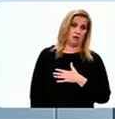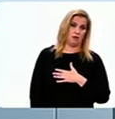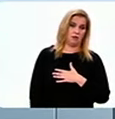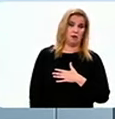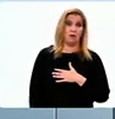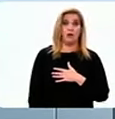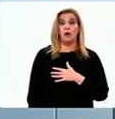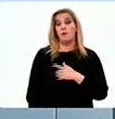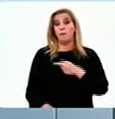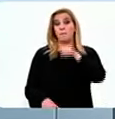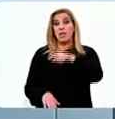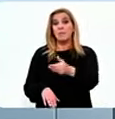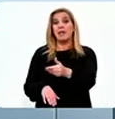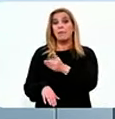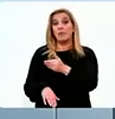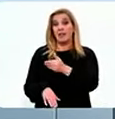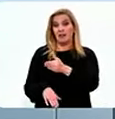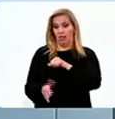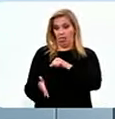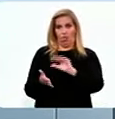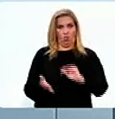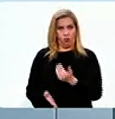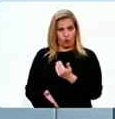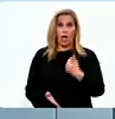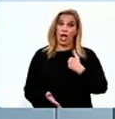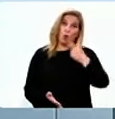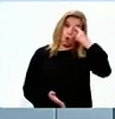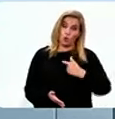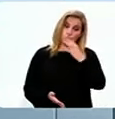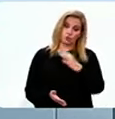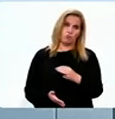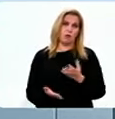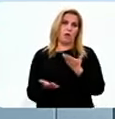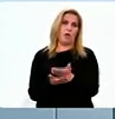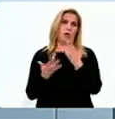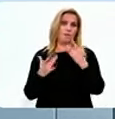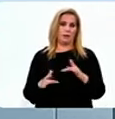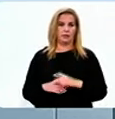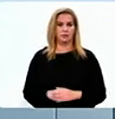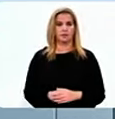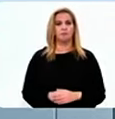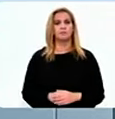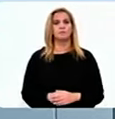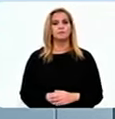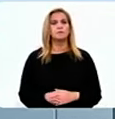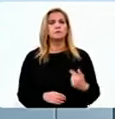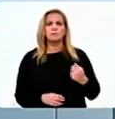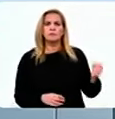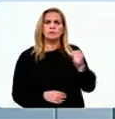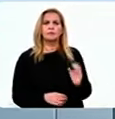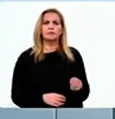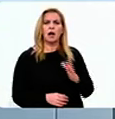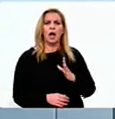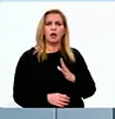την αποπομπή. Ναι. Ως προς την ουσία του πράγματος. Εδώ ήρθε ένας άνθρωπος και ευαγγελίστηκε για την αριστερά ότι εγώ θα σας